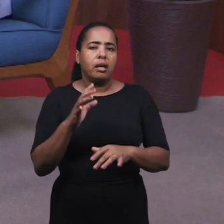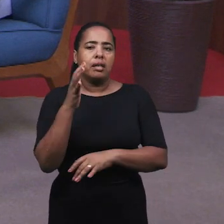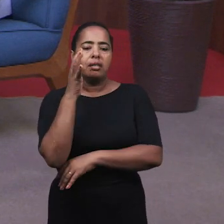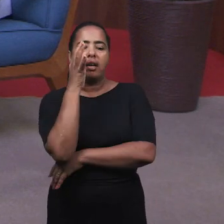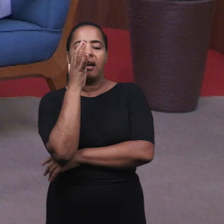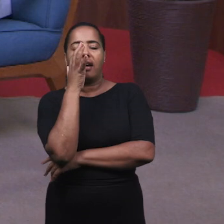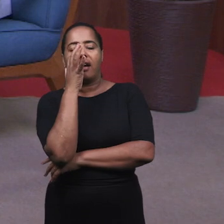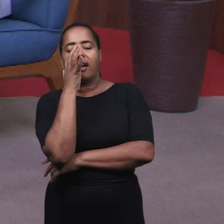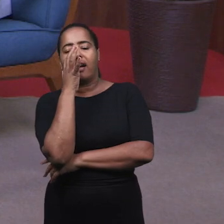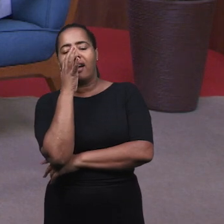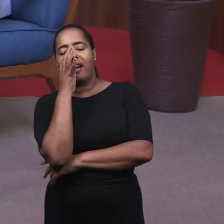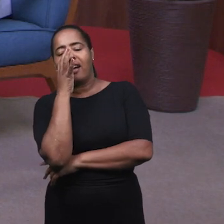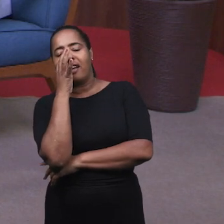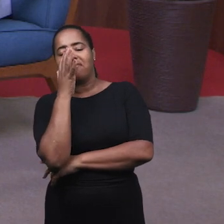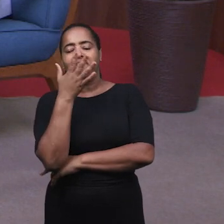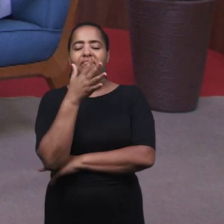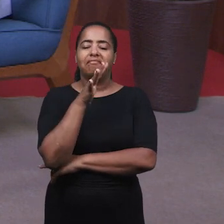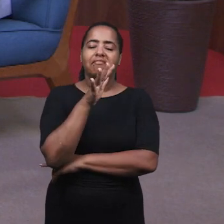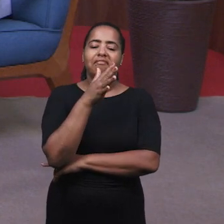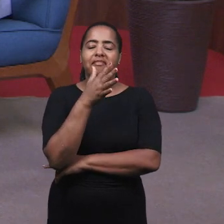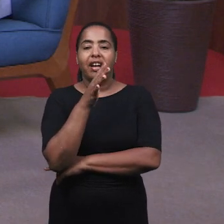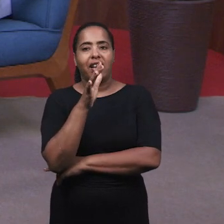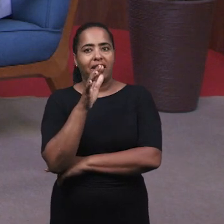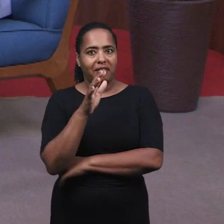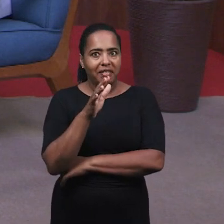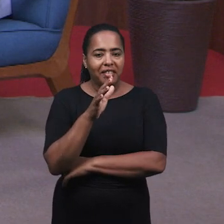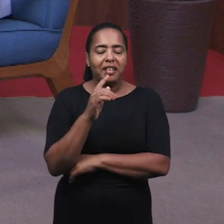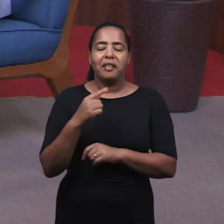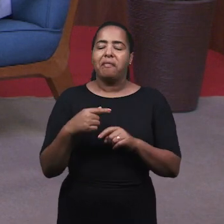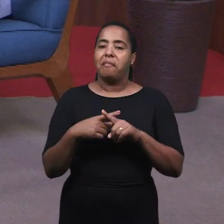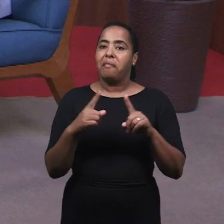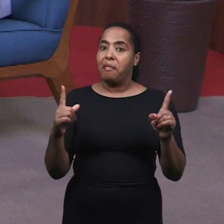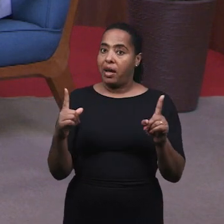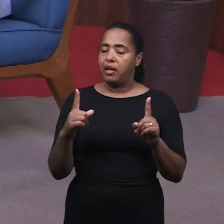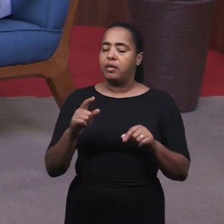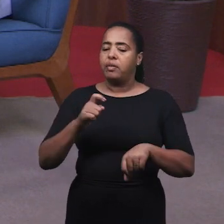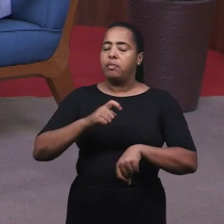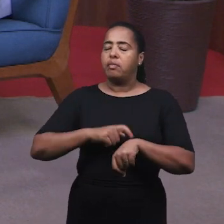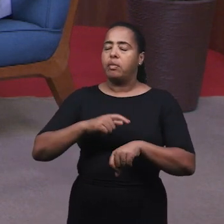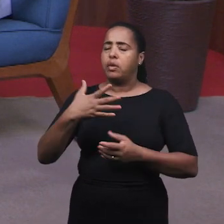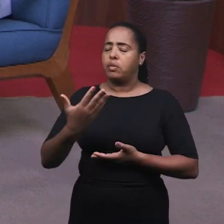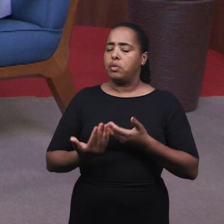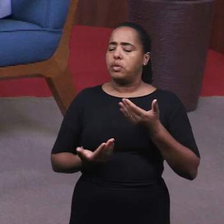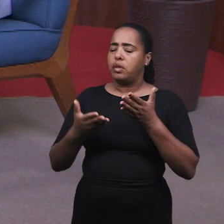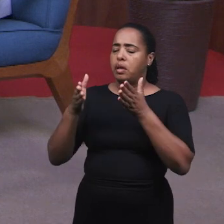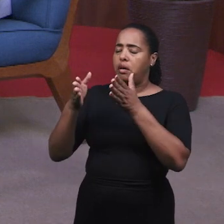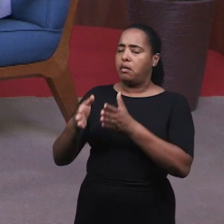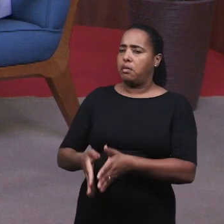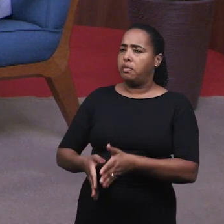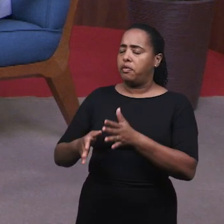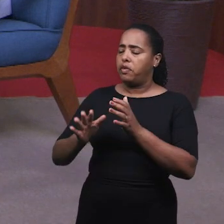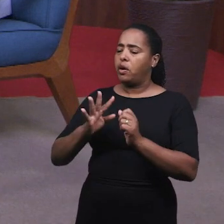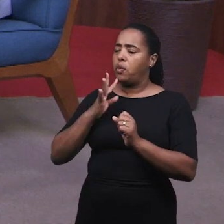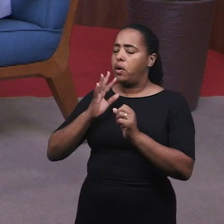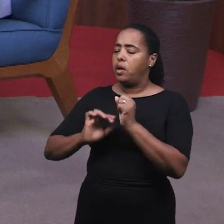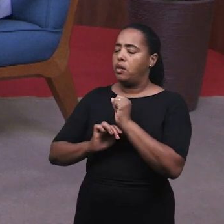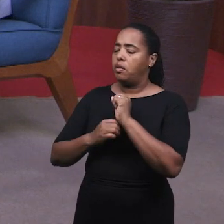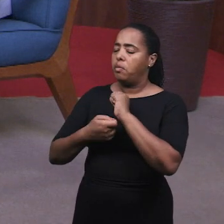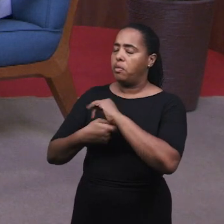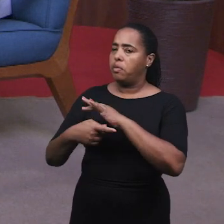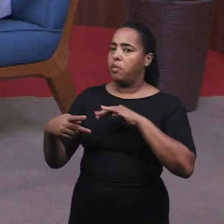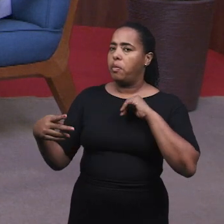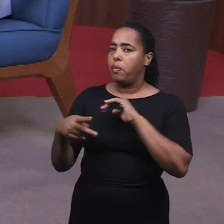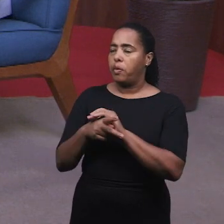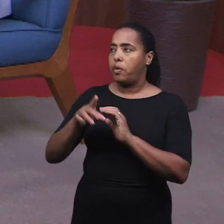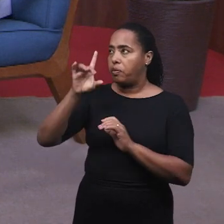Ce que j'avais peut-être une admiration, une information superficielle, maintenant c'est différent. Donc, quand le chrétien entre dans le